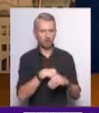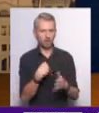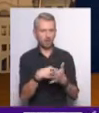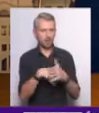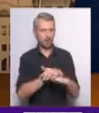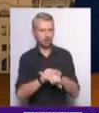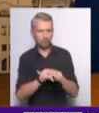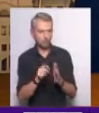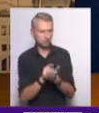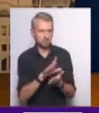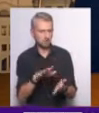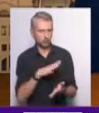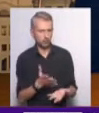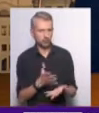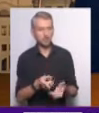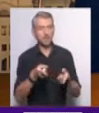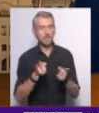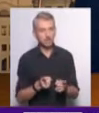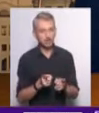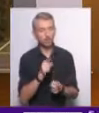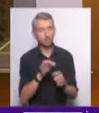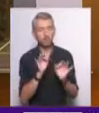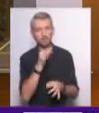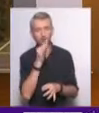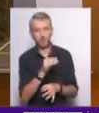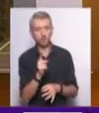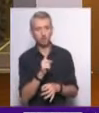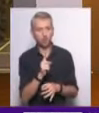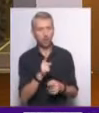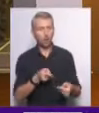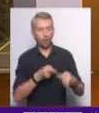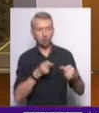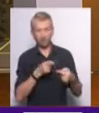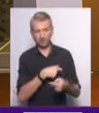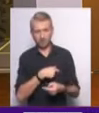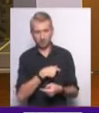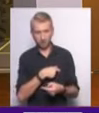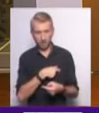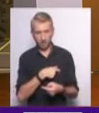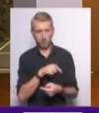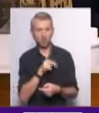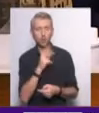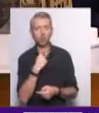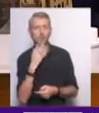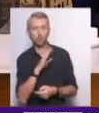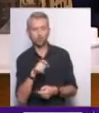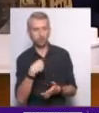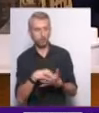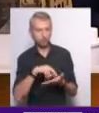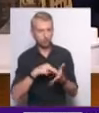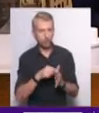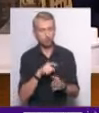не має відбуватися. І дійсно, ви правильно сказали, що опозиційним депутатам, а фактично тим, які не голосують за бюджет,